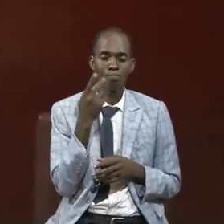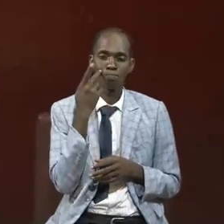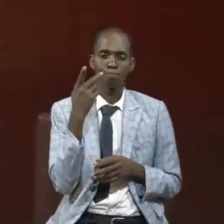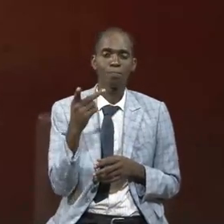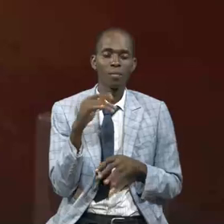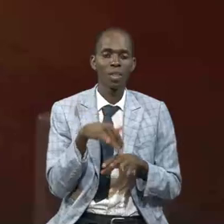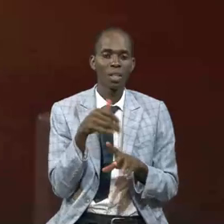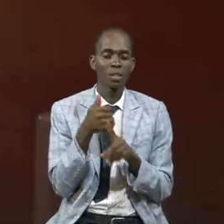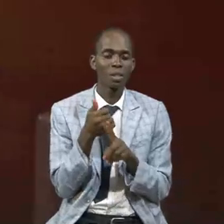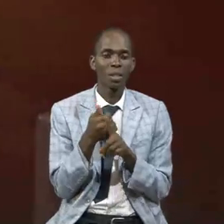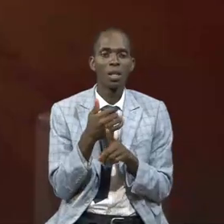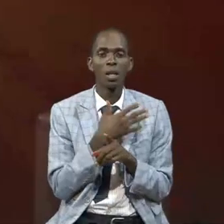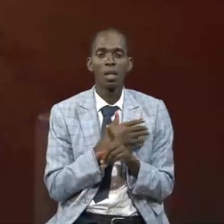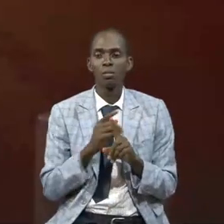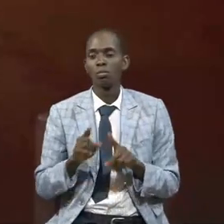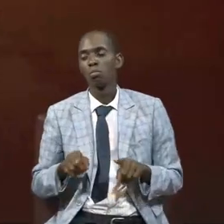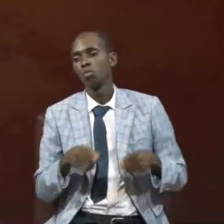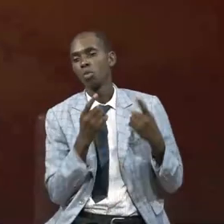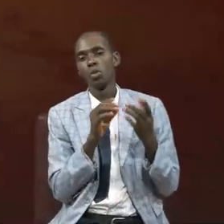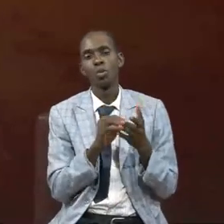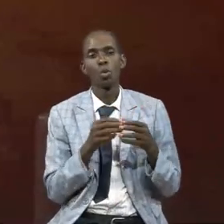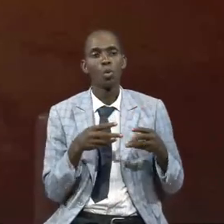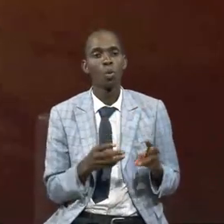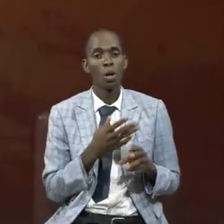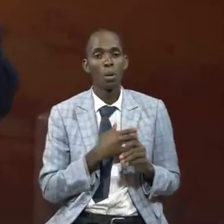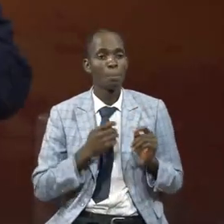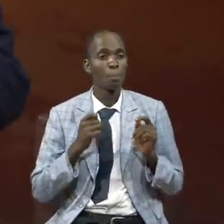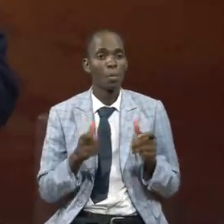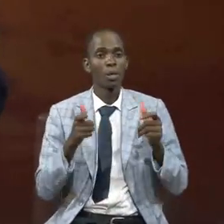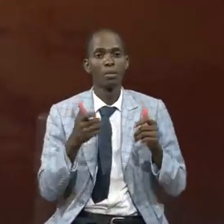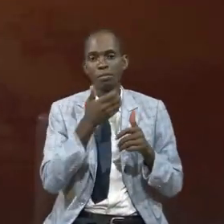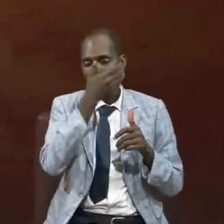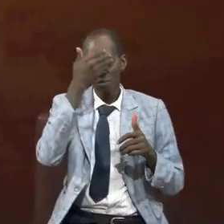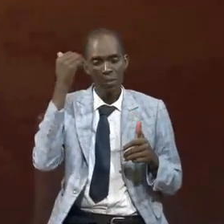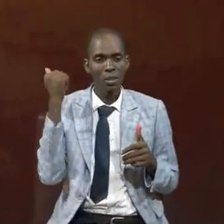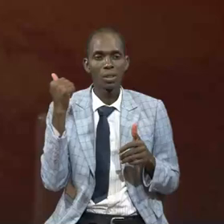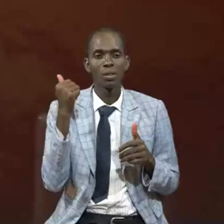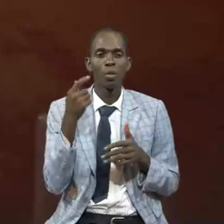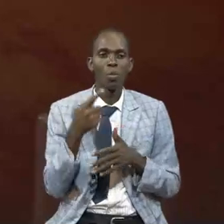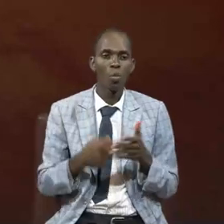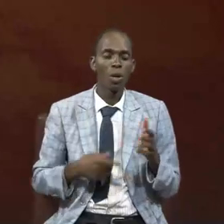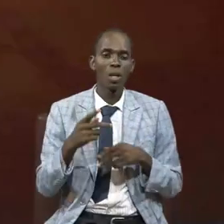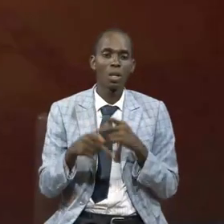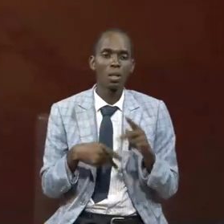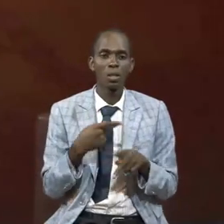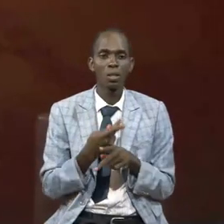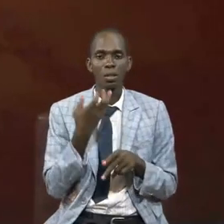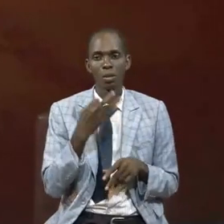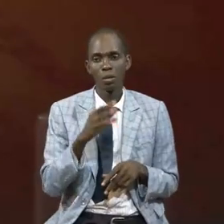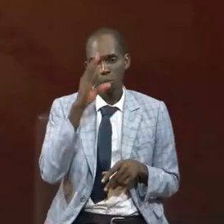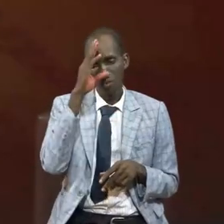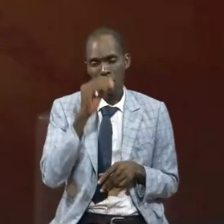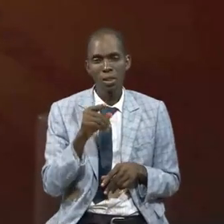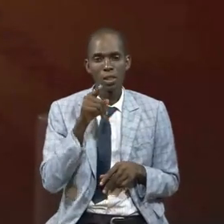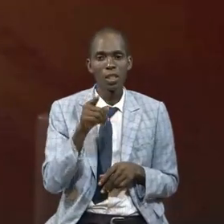C'est comme quelqu'un qui se voit dans le miroir et où il s'oublie ce qu'était